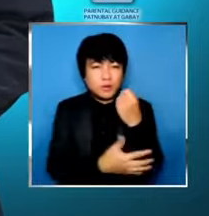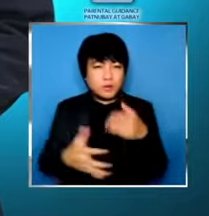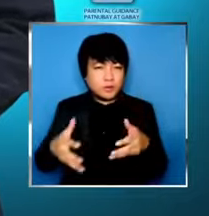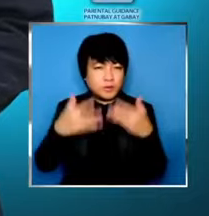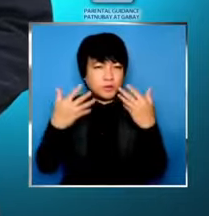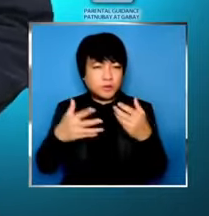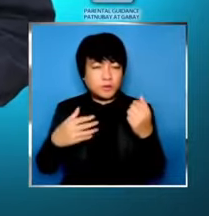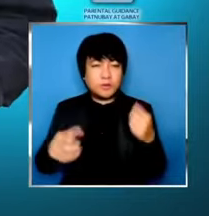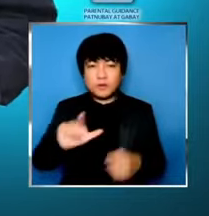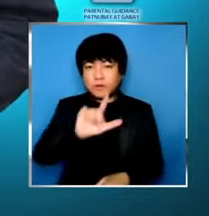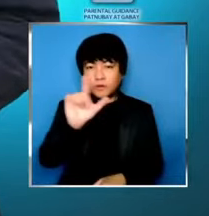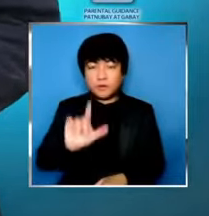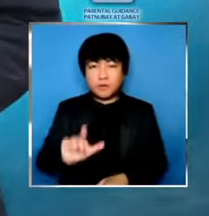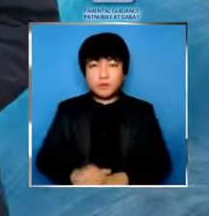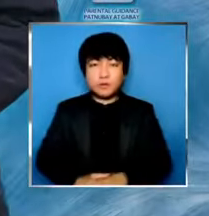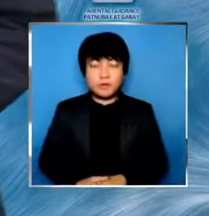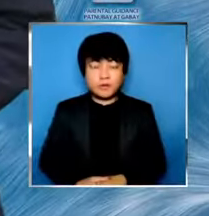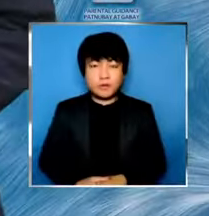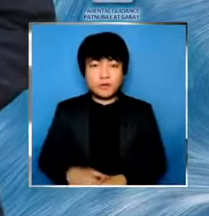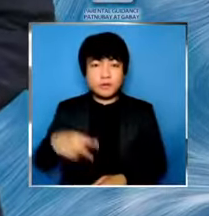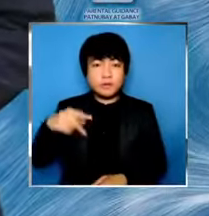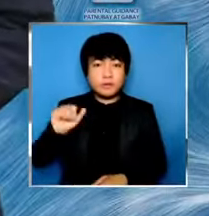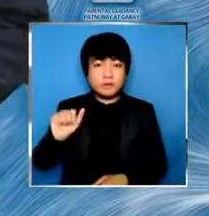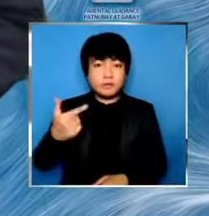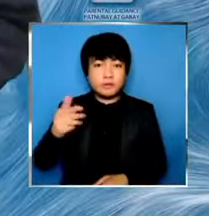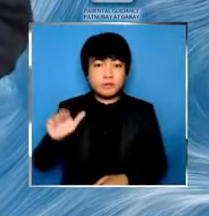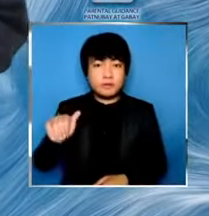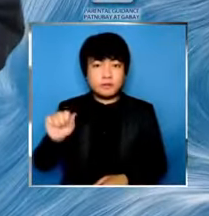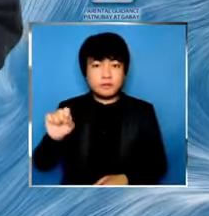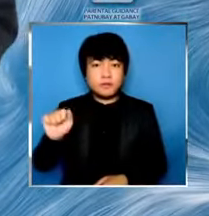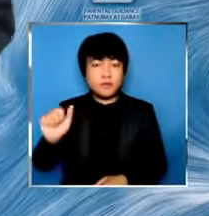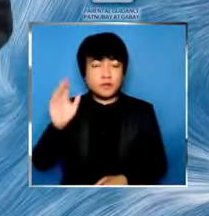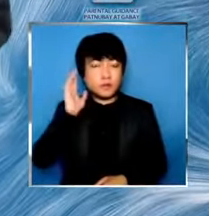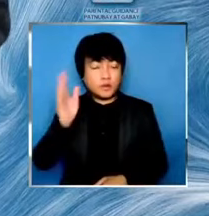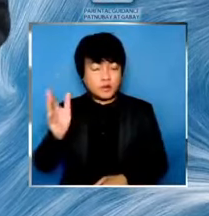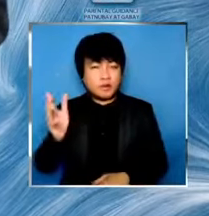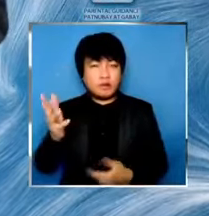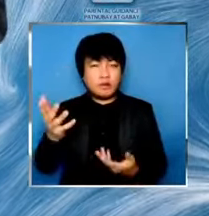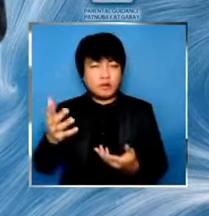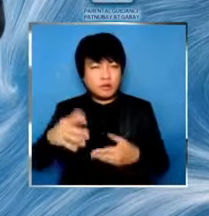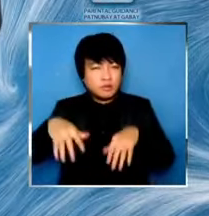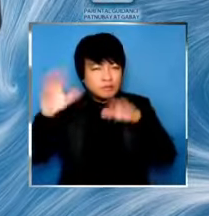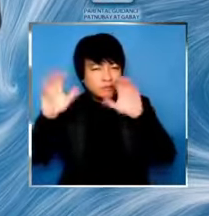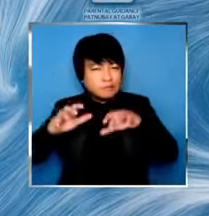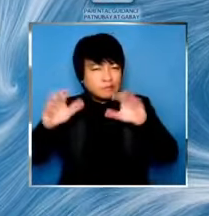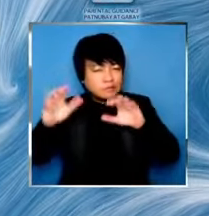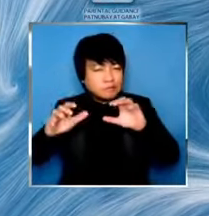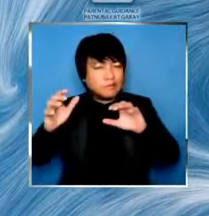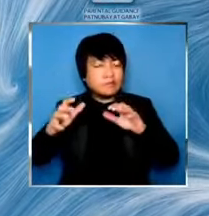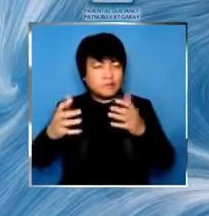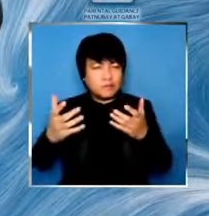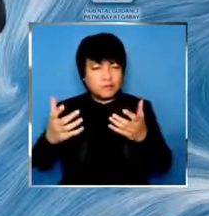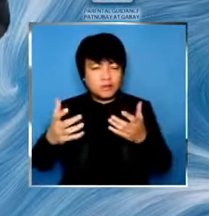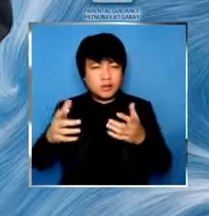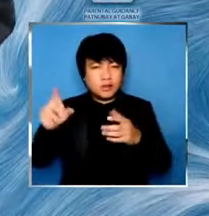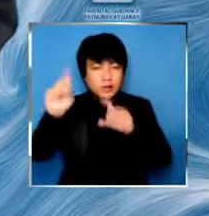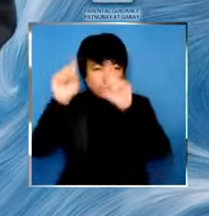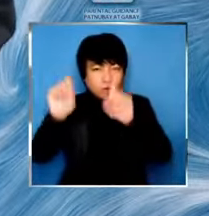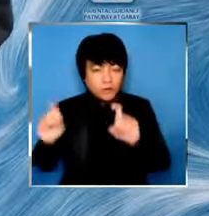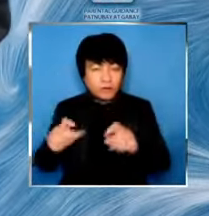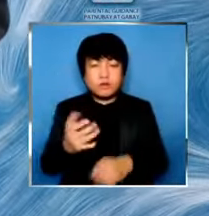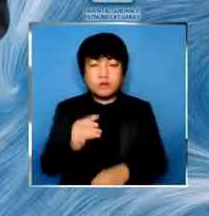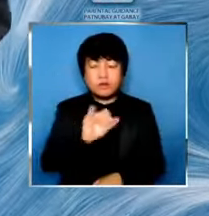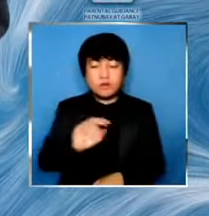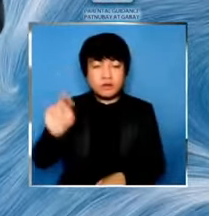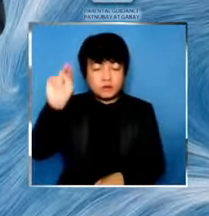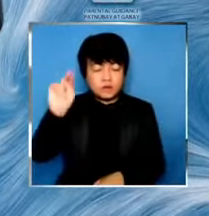Luzon. Ayon sa PAGASA, asahan ng maulap na langit na may kalat-kalat na pag-ulan at thunderstorms sa Ilocos Region, Cordillera